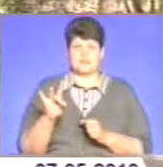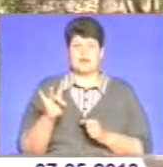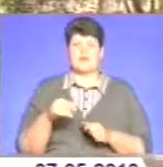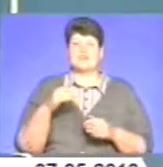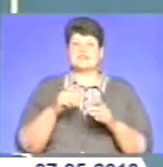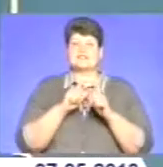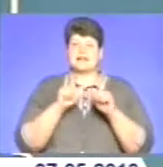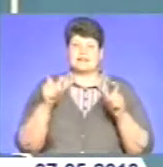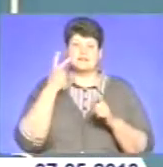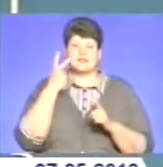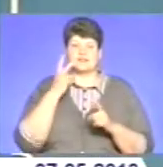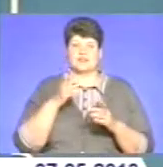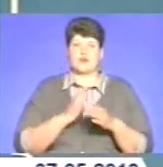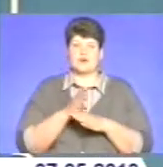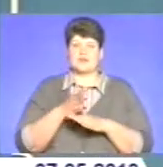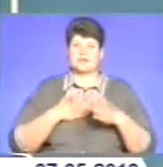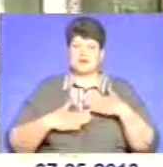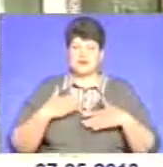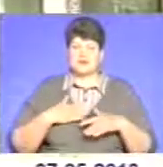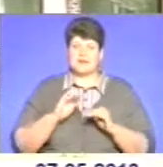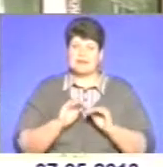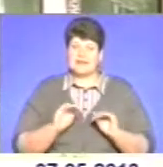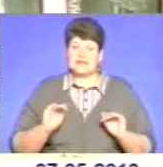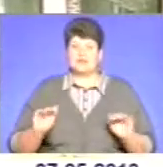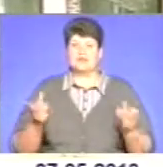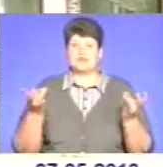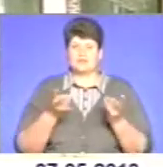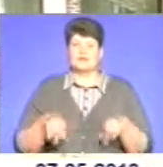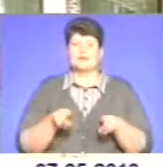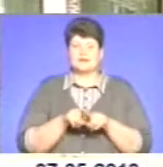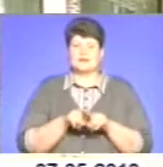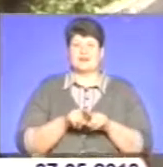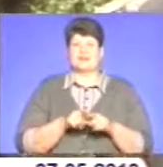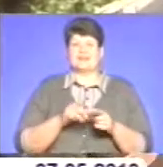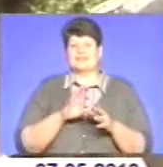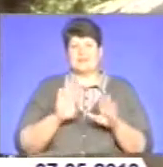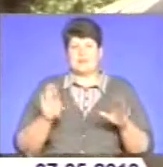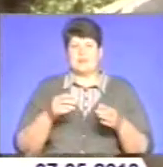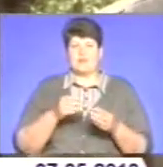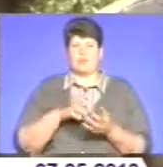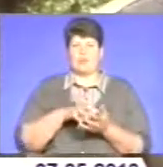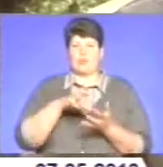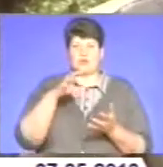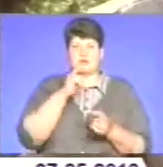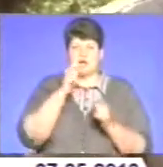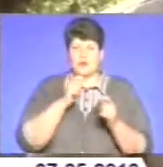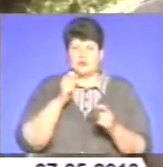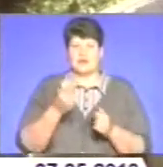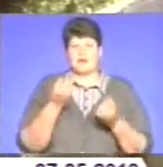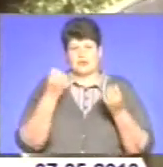завжди раді, адже маленькі вихованці потребують не стільки подарунків, як постійної уваги. Цього року от вирішив приїхати в